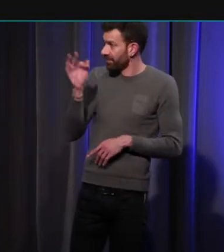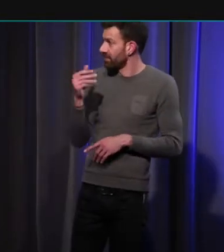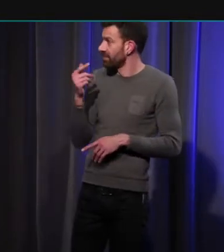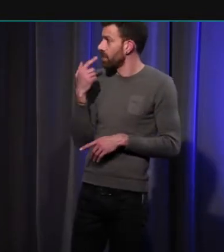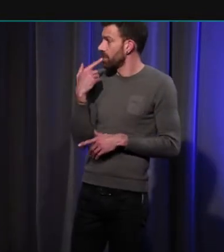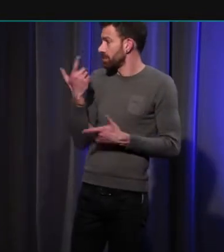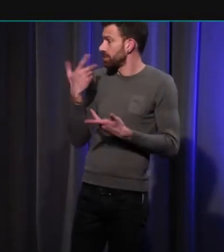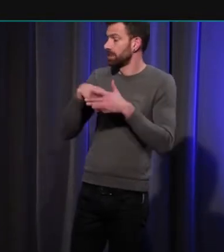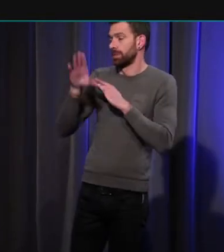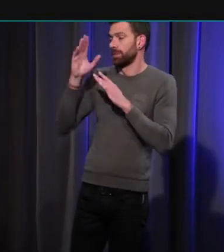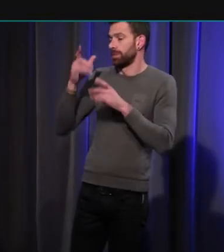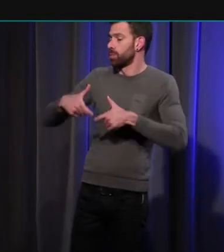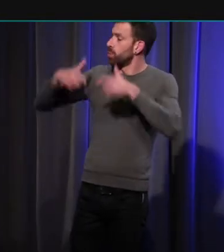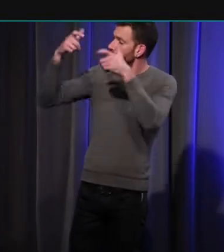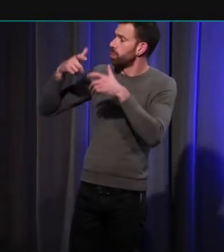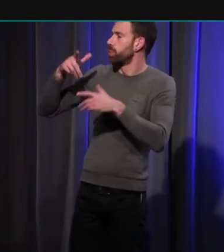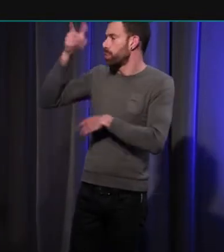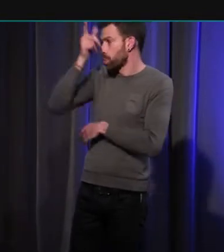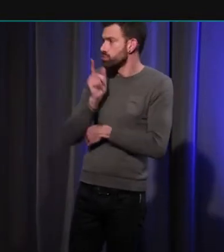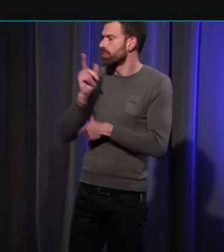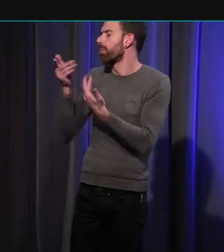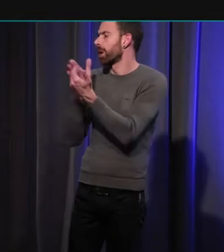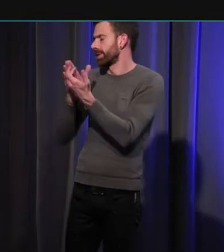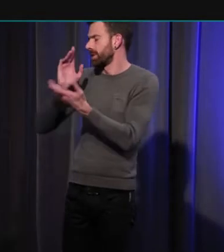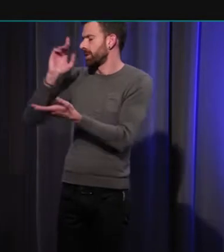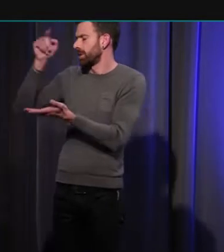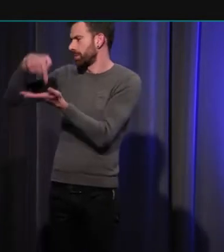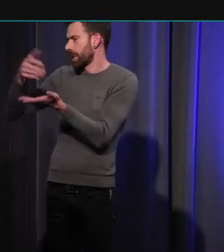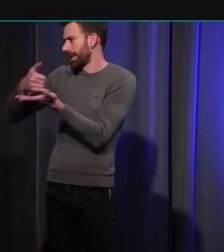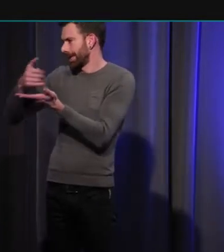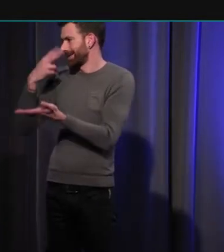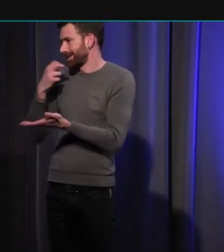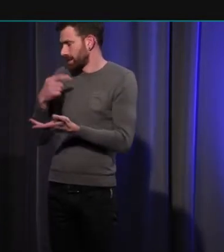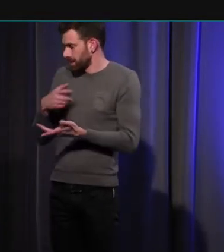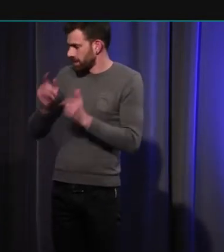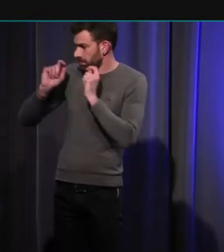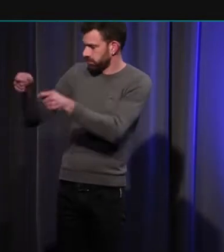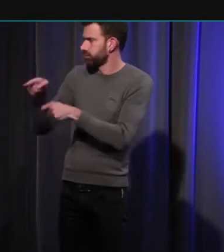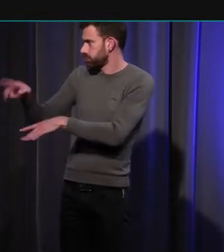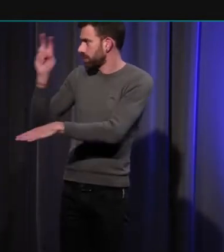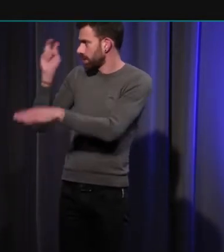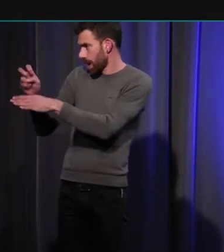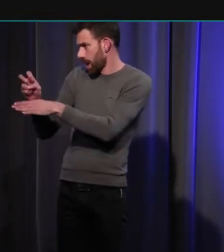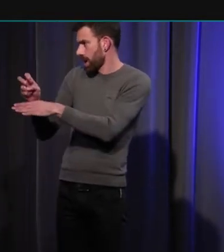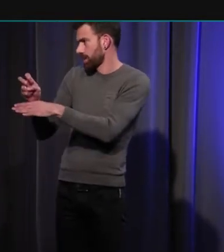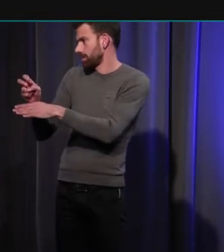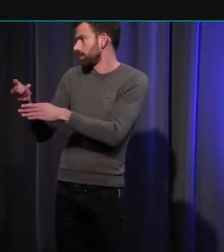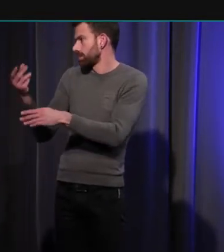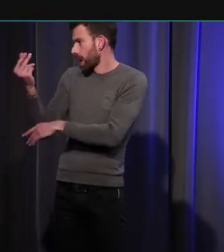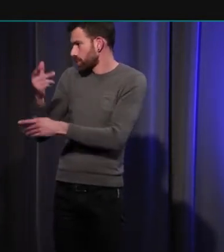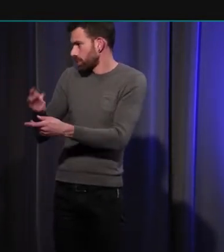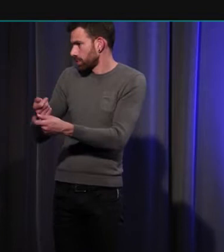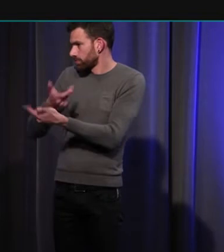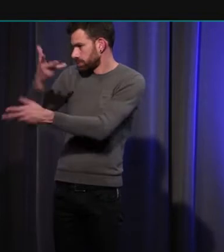du louvre ou un côté 1 dans le temple la boue sur l'île de la cité de garder pendant un certain nombre d'années leurs trésors voilà